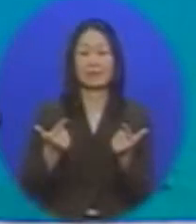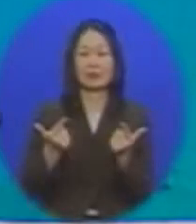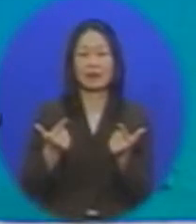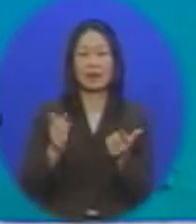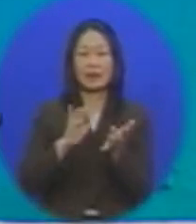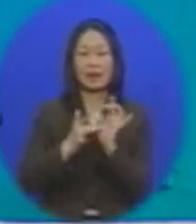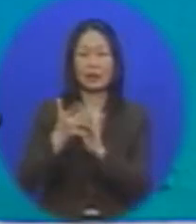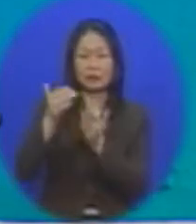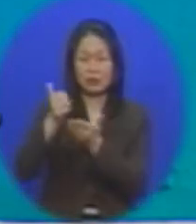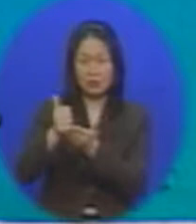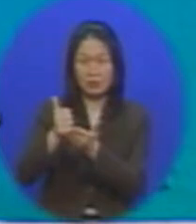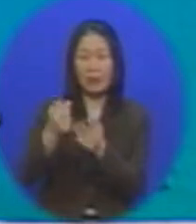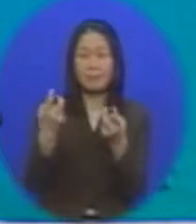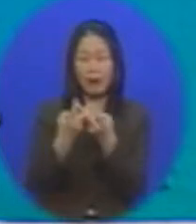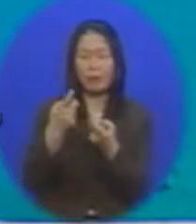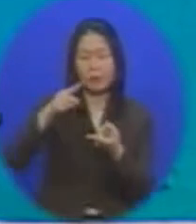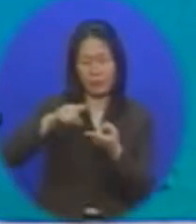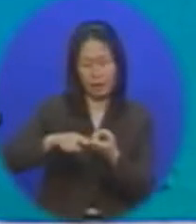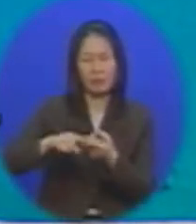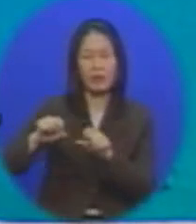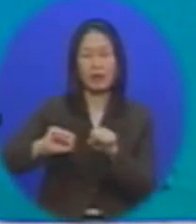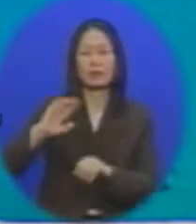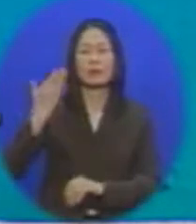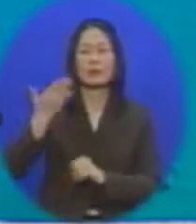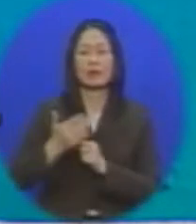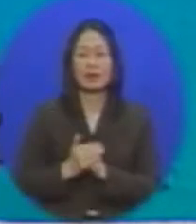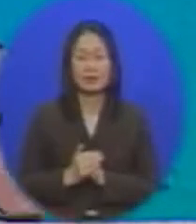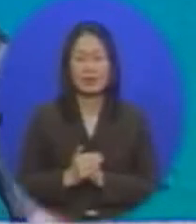예수님이 하는 방법대로 하면 되요